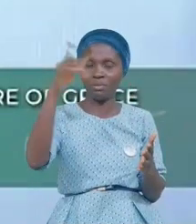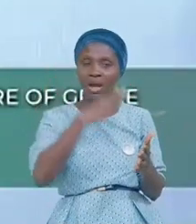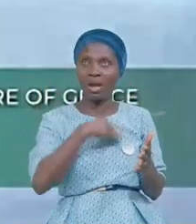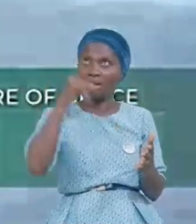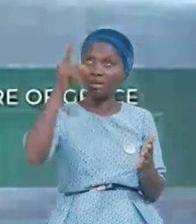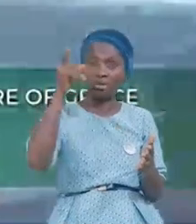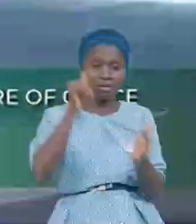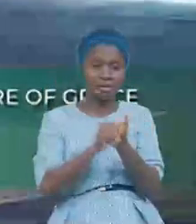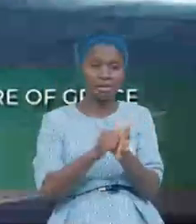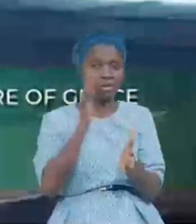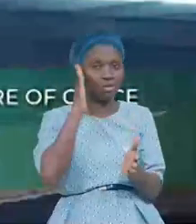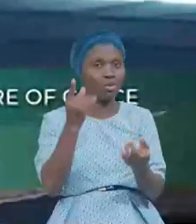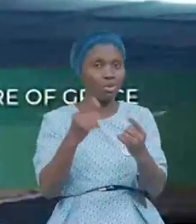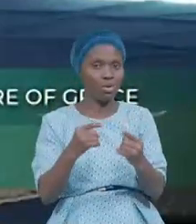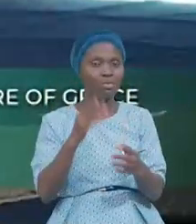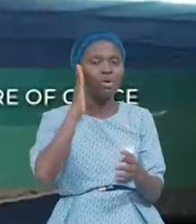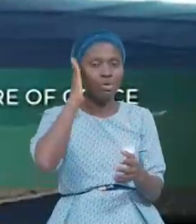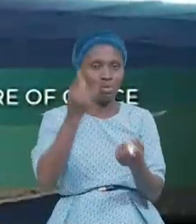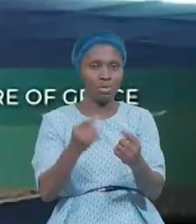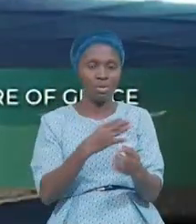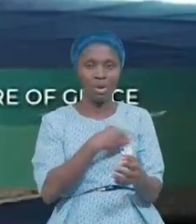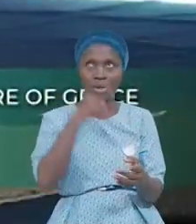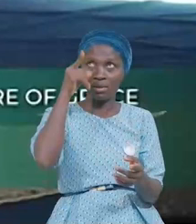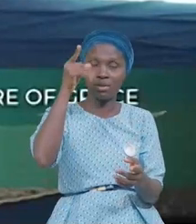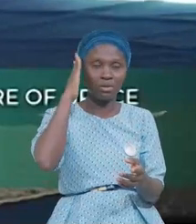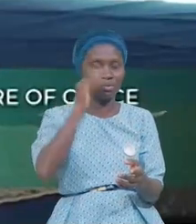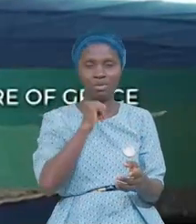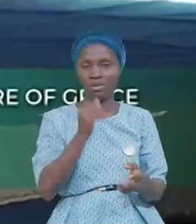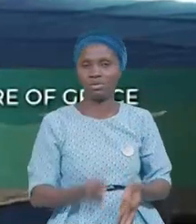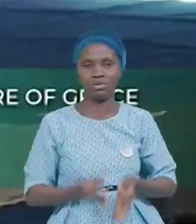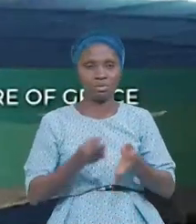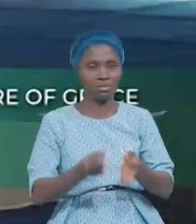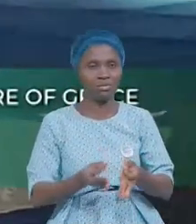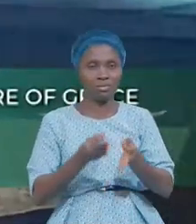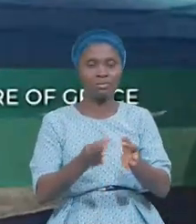viendra. Et il ne tardera pas.